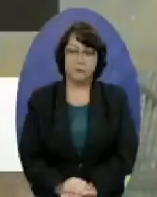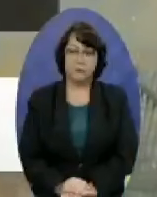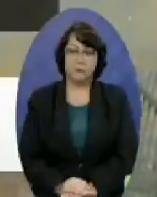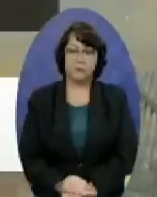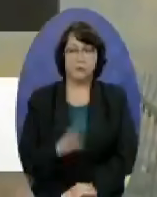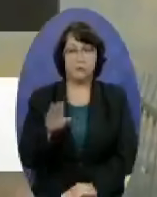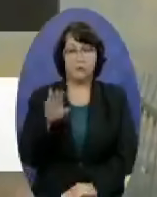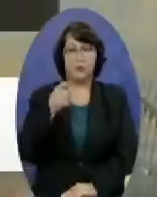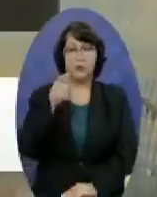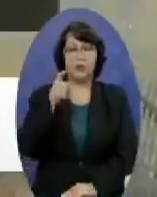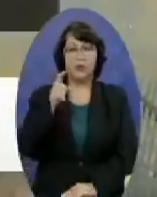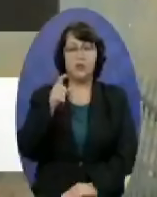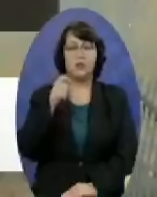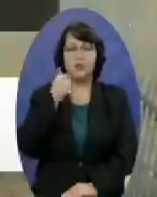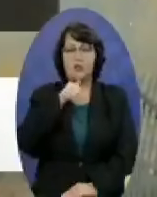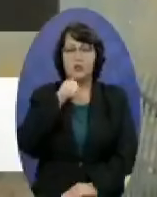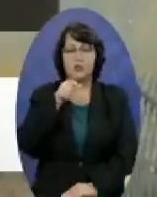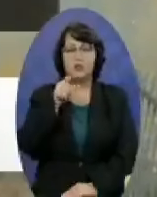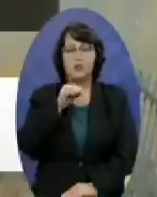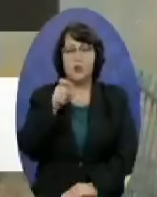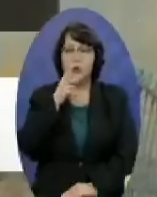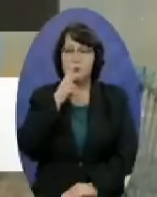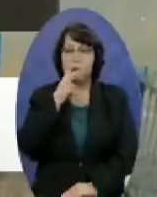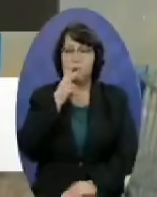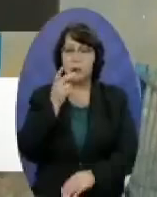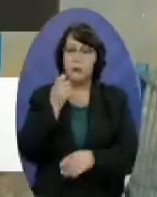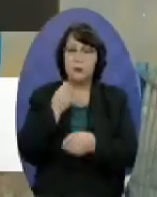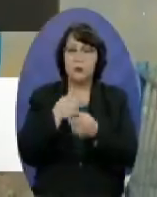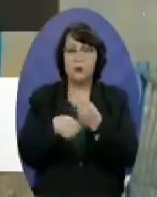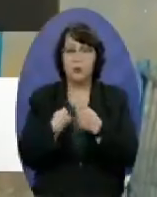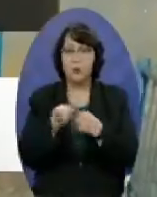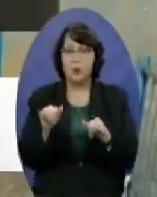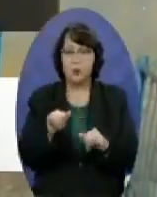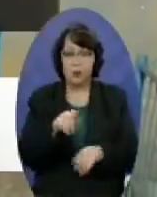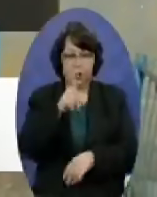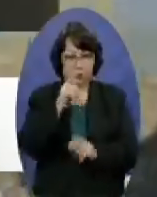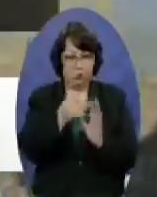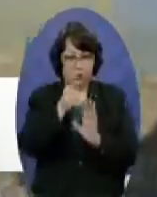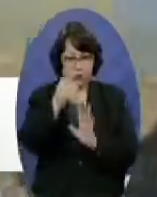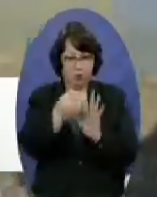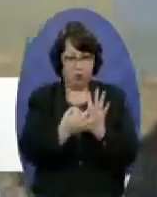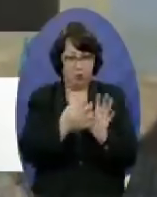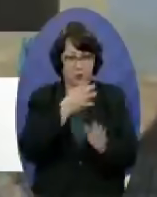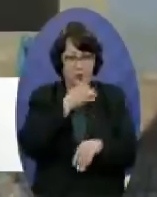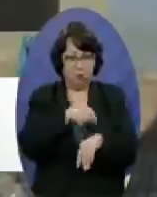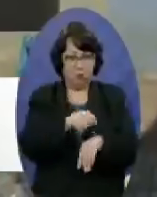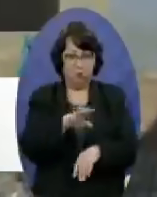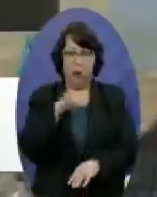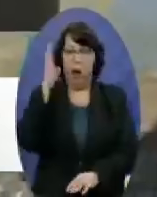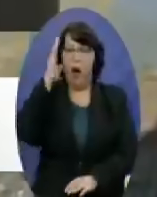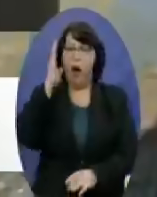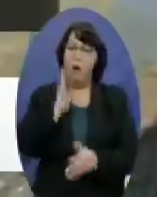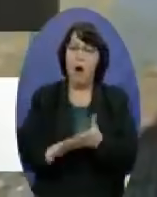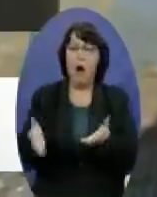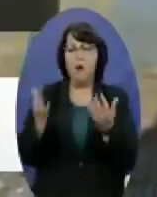Тэгээ тамхи залах юм. Тэгээ харъя да. Чи 15 арай 15 үү? Энэ аав байх гэсэн.